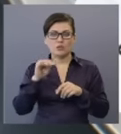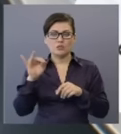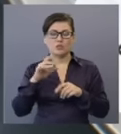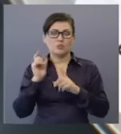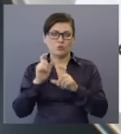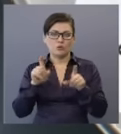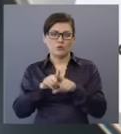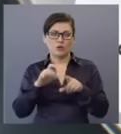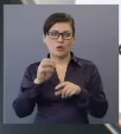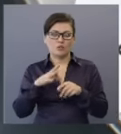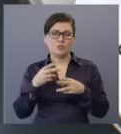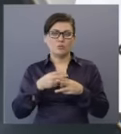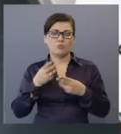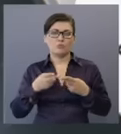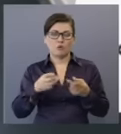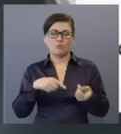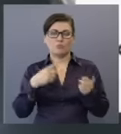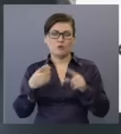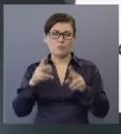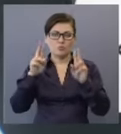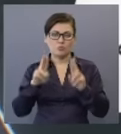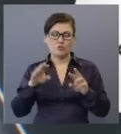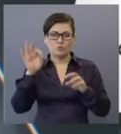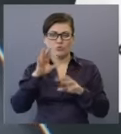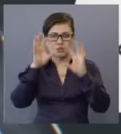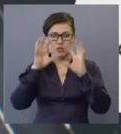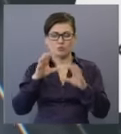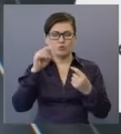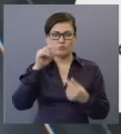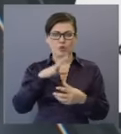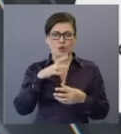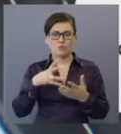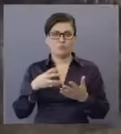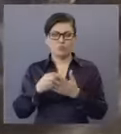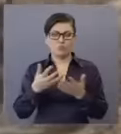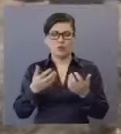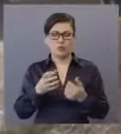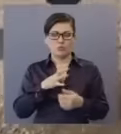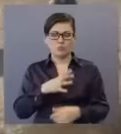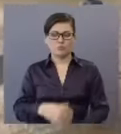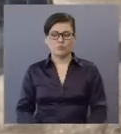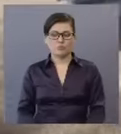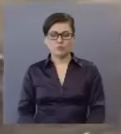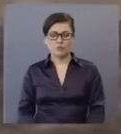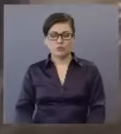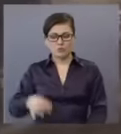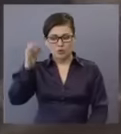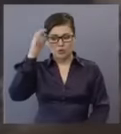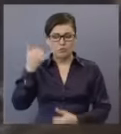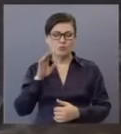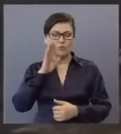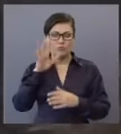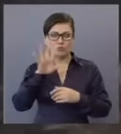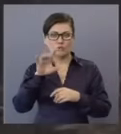жүк багаждарын темір жол көлігімен тасымалдау ережесі туралы заңдарына сәйкес өтемақы алады. Еске салайық, бүгін таңғы